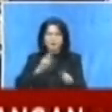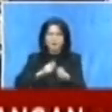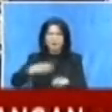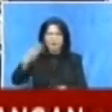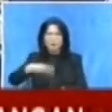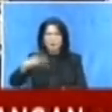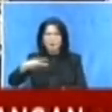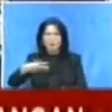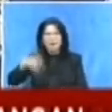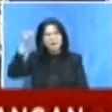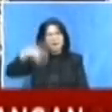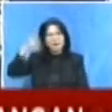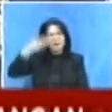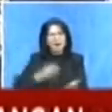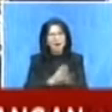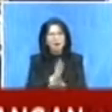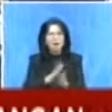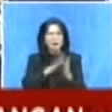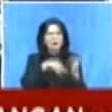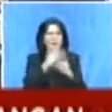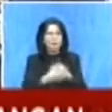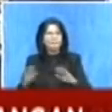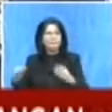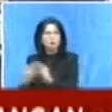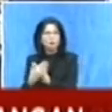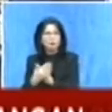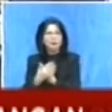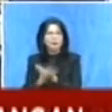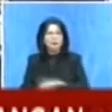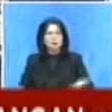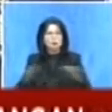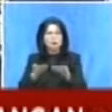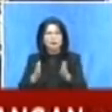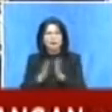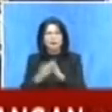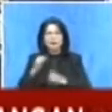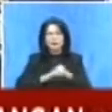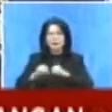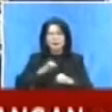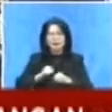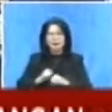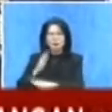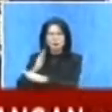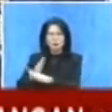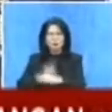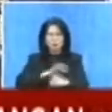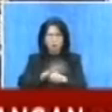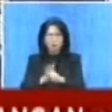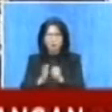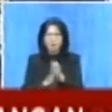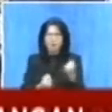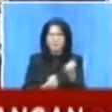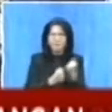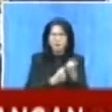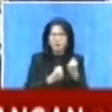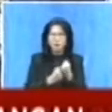desa melalui program perlindungan sosial dan kegiatan penanganan COVID-19 serta mendukung